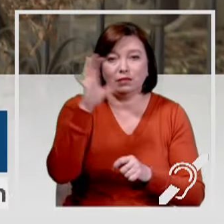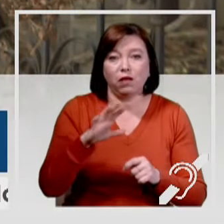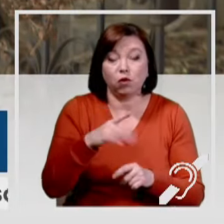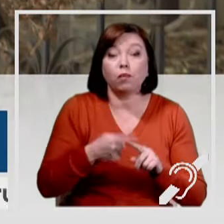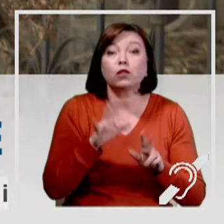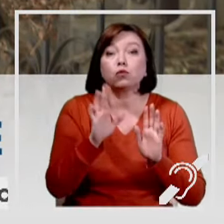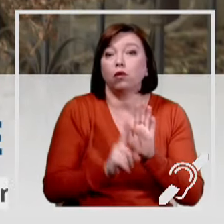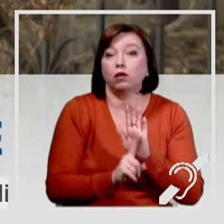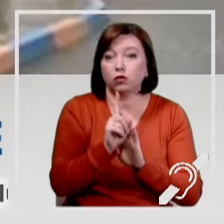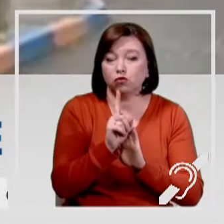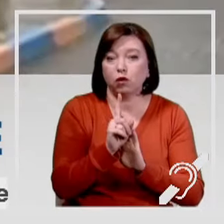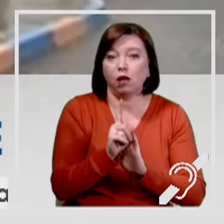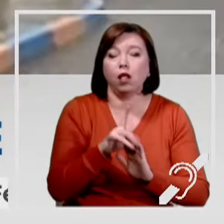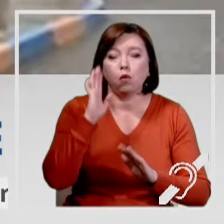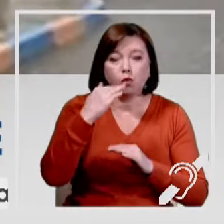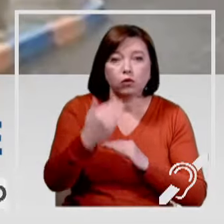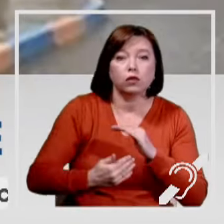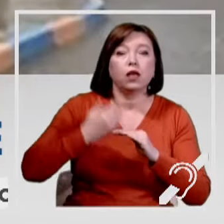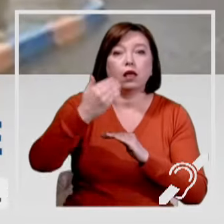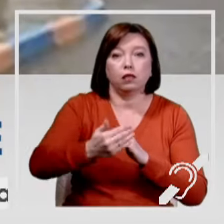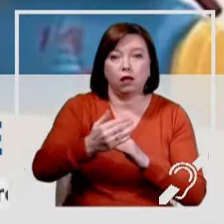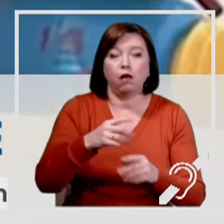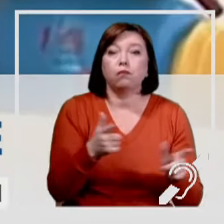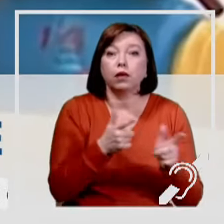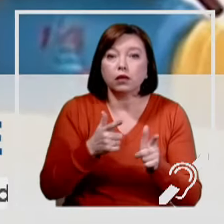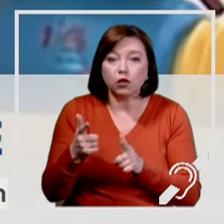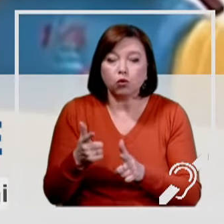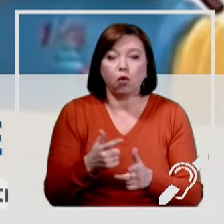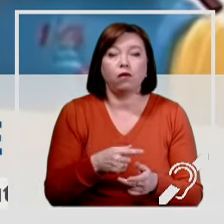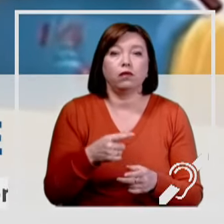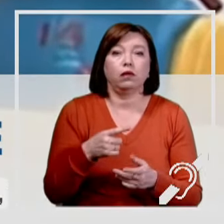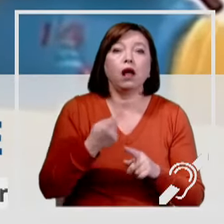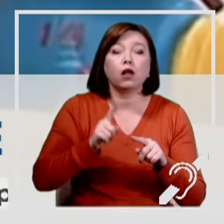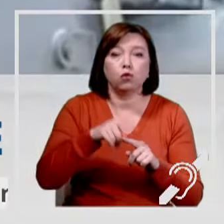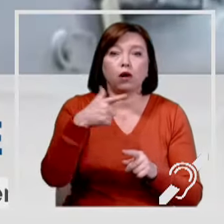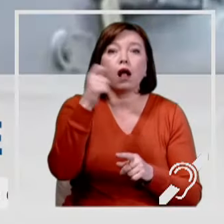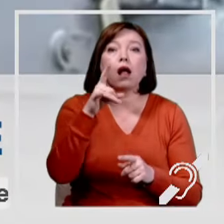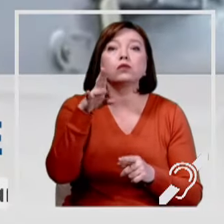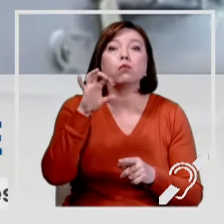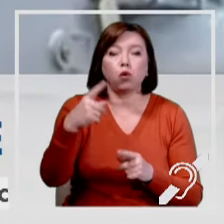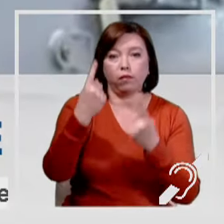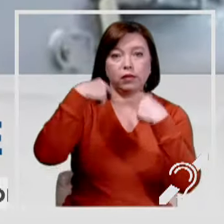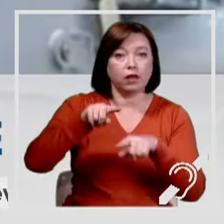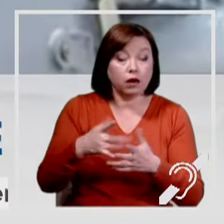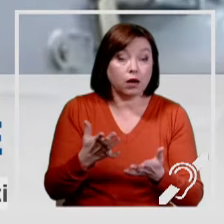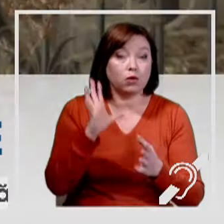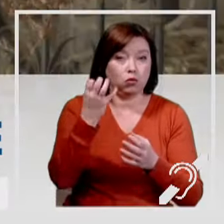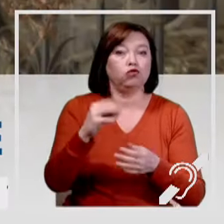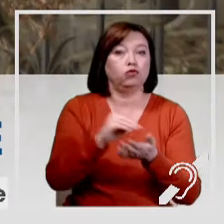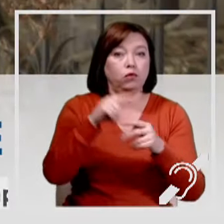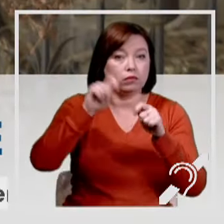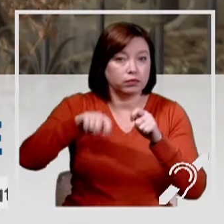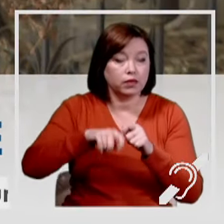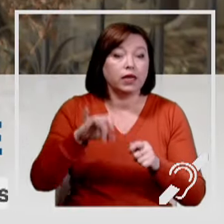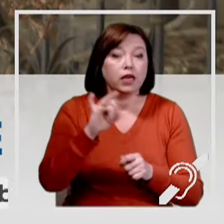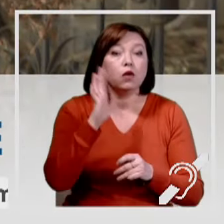începutul. Urmează etapa de pregătire a pretențiilor financiare față de Gazprom, dar totodată urmează și etapa de